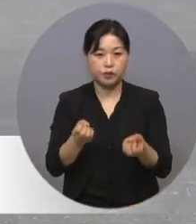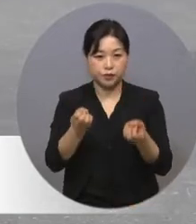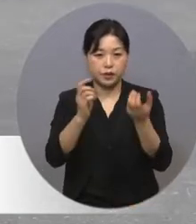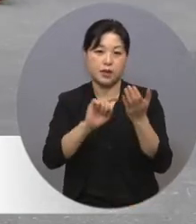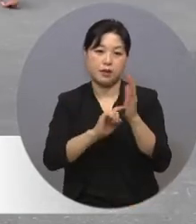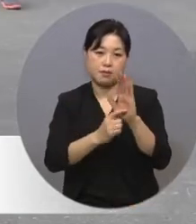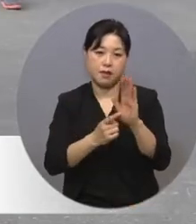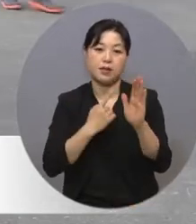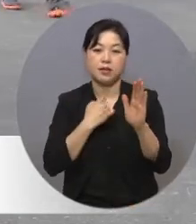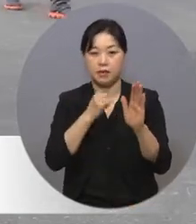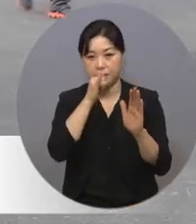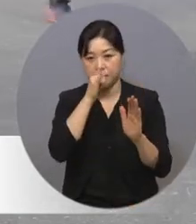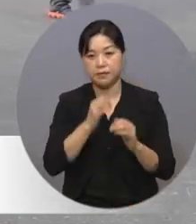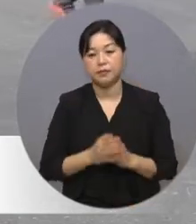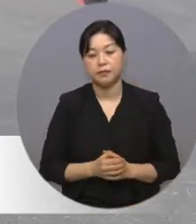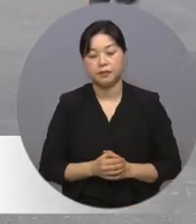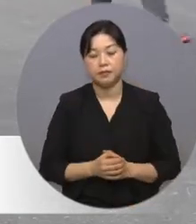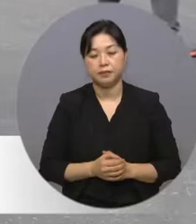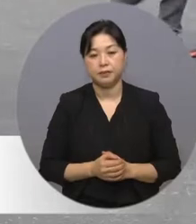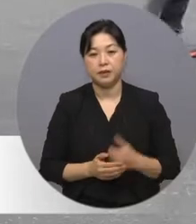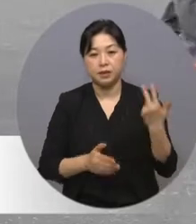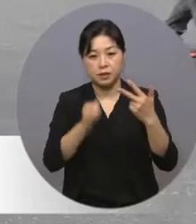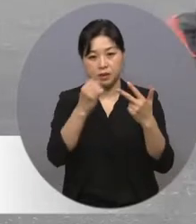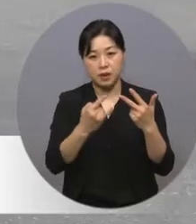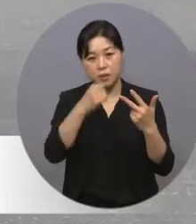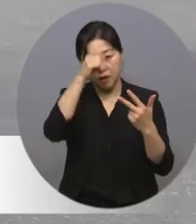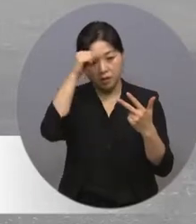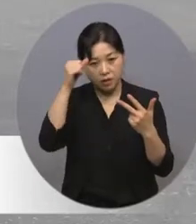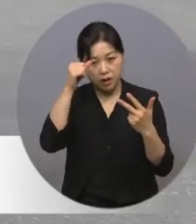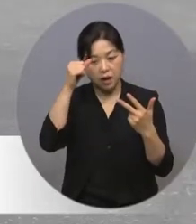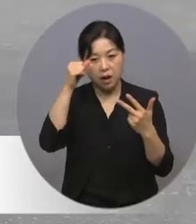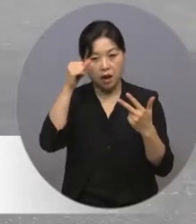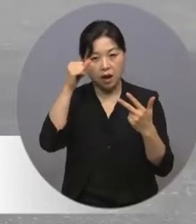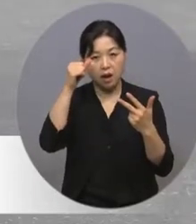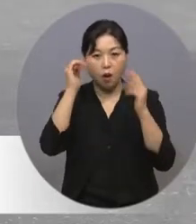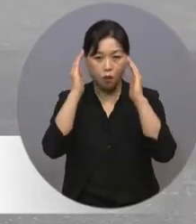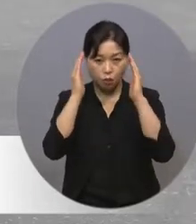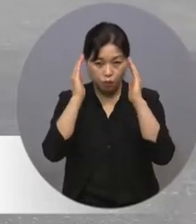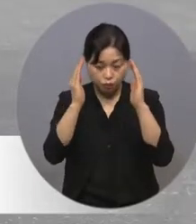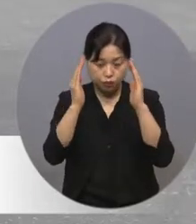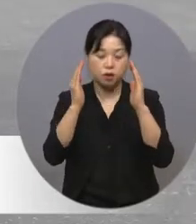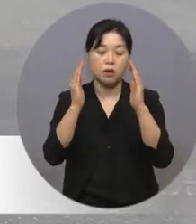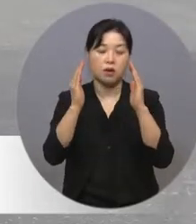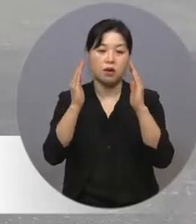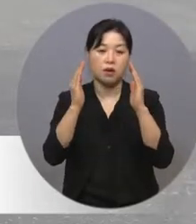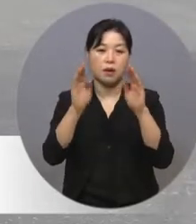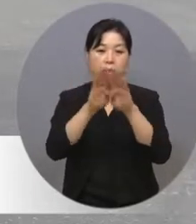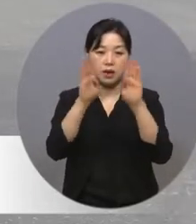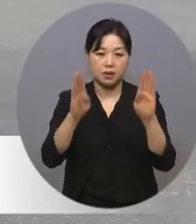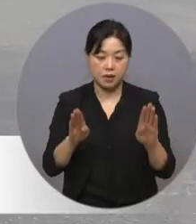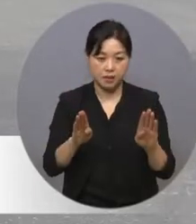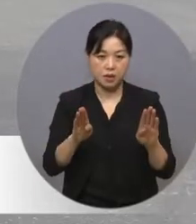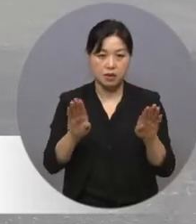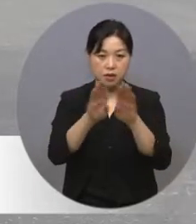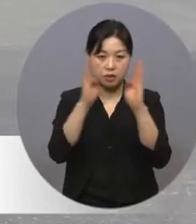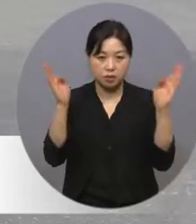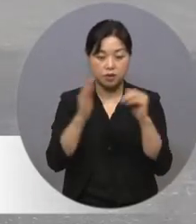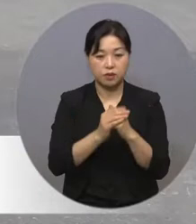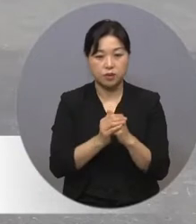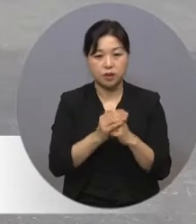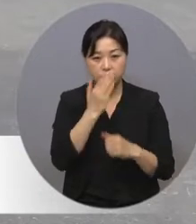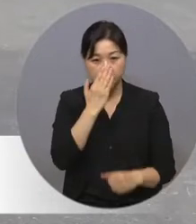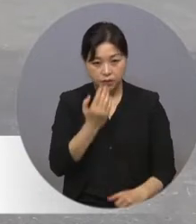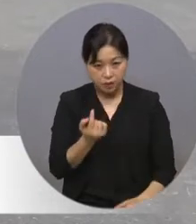있어요. 근데 다시 지금 제7회 대한민국 평생학습 박람회가 순천에서 열리게 된 것은 순천의 자연과